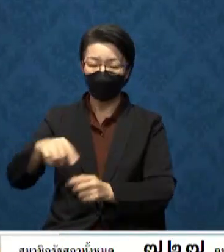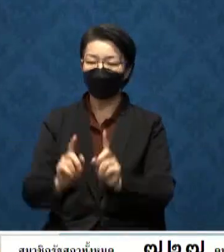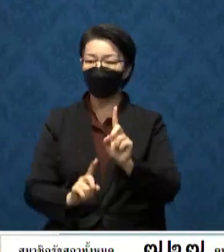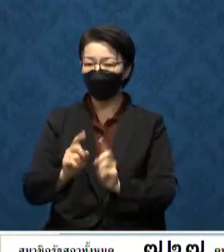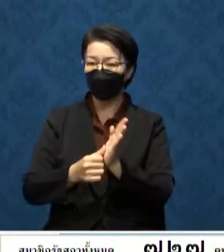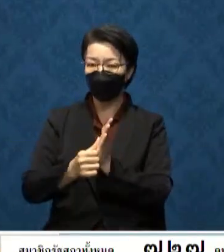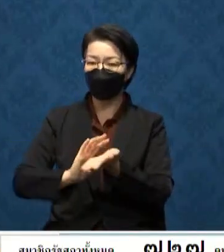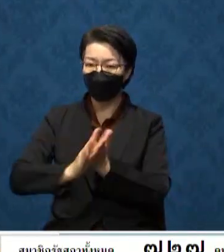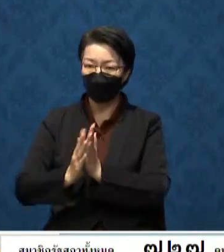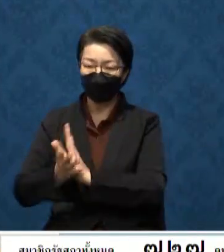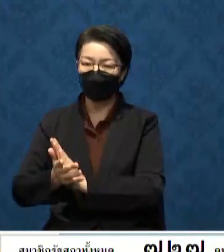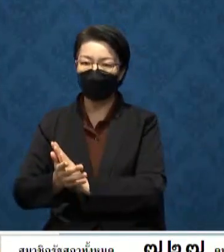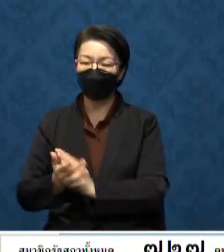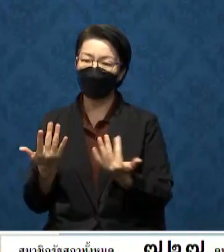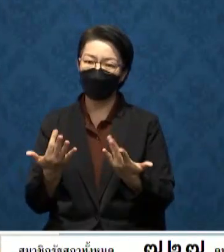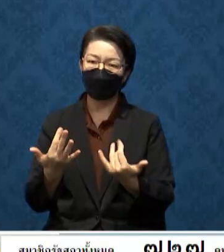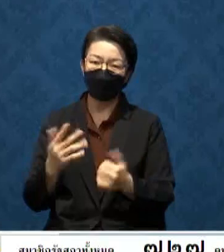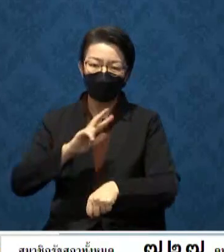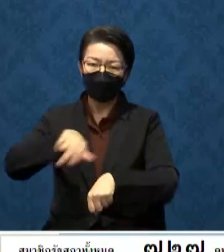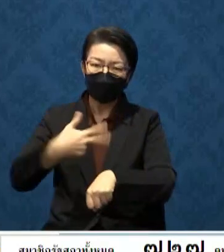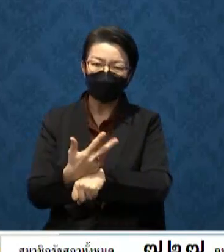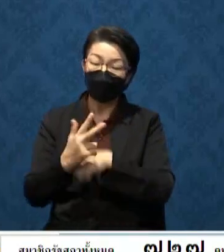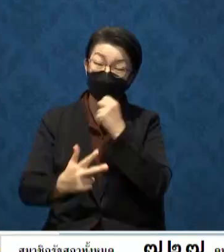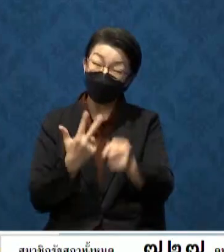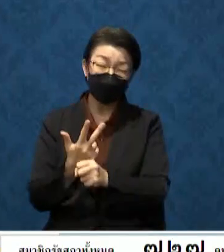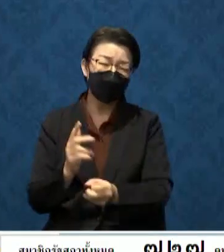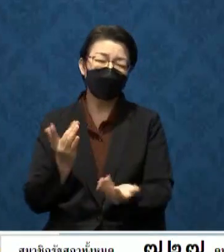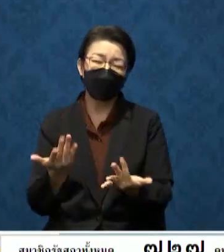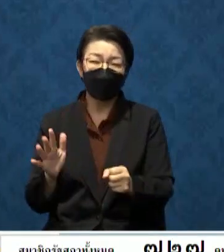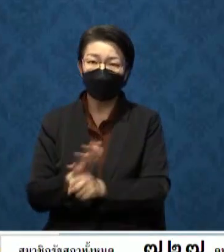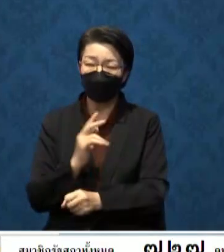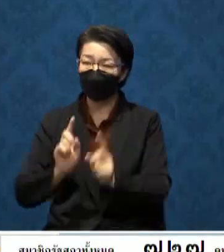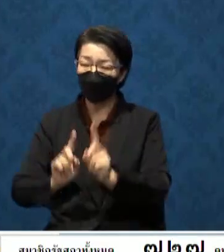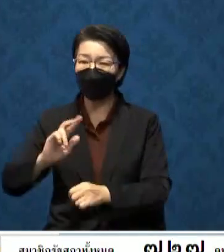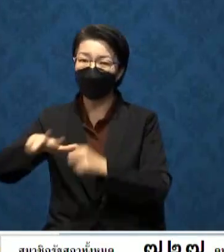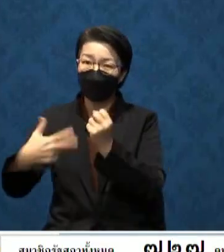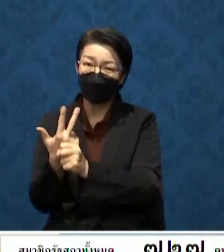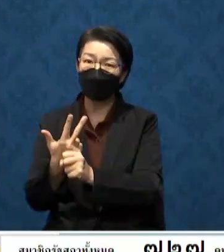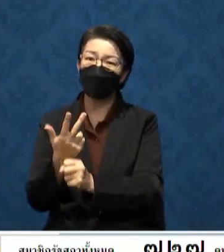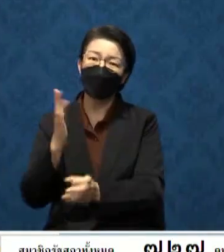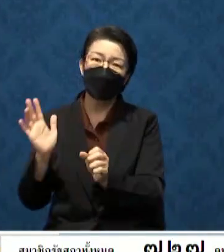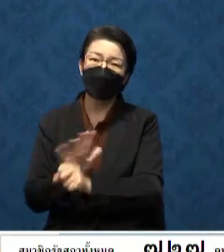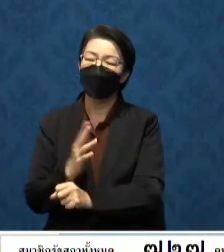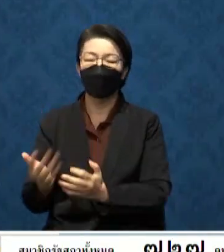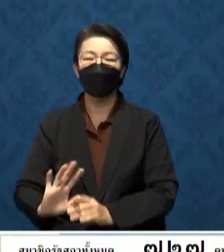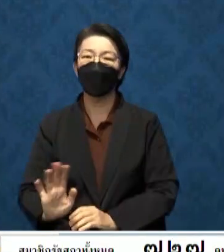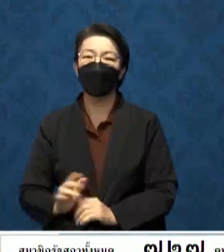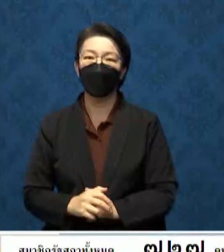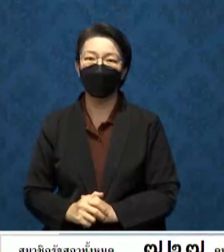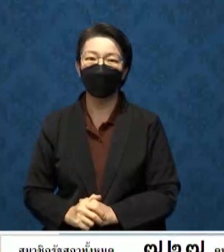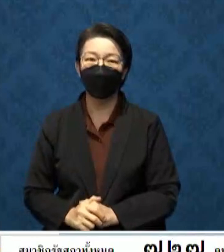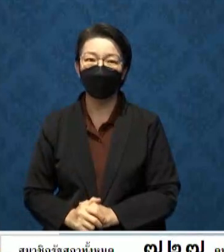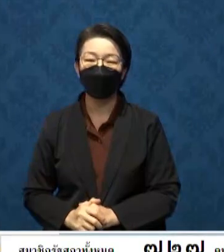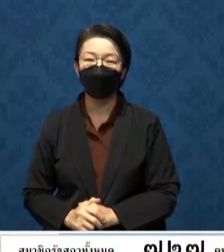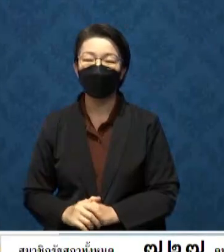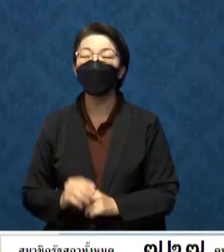องตลอดเวลาโดยไม่จำเป็นต้องรอให้ครบรอบ3ปีนะครับรอบ3ปีนั้นเป็นเพียงแต่การดำเนินการตาม